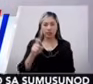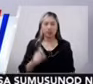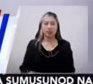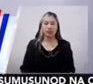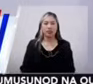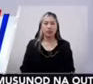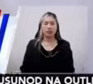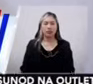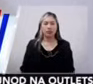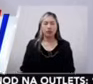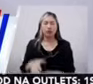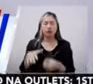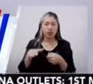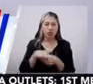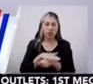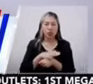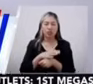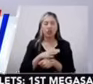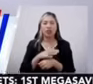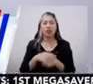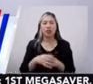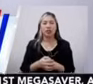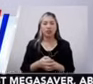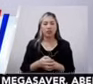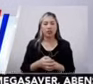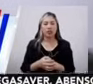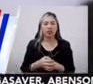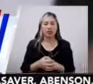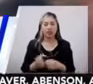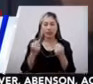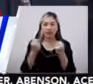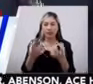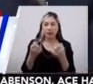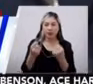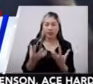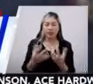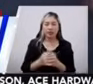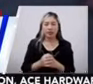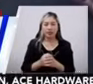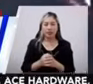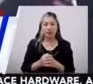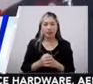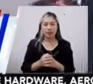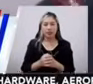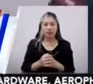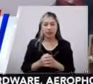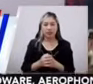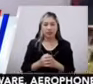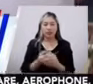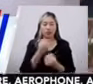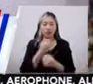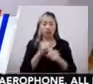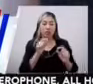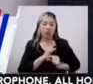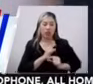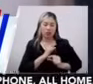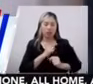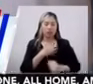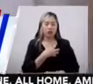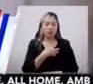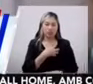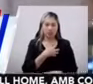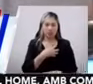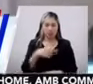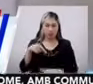at sobrang dami po ng security escorts nitong coaster na tumutulak nga papuntang